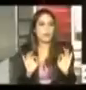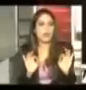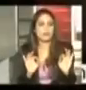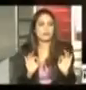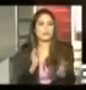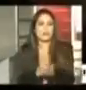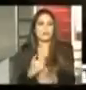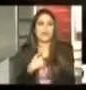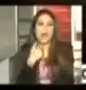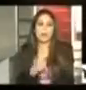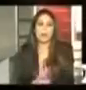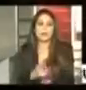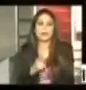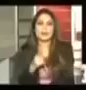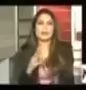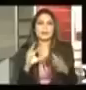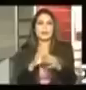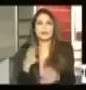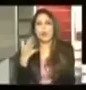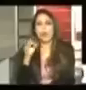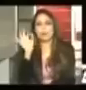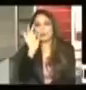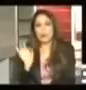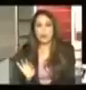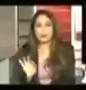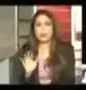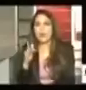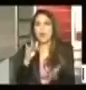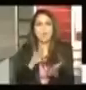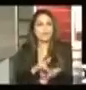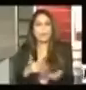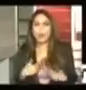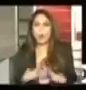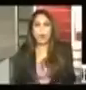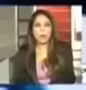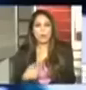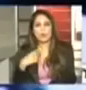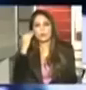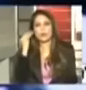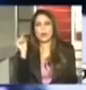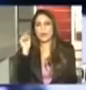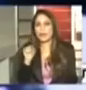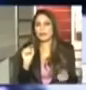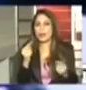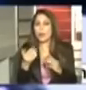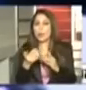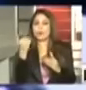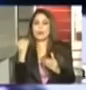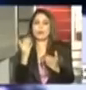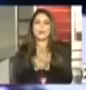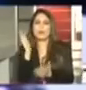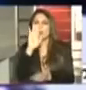שאמרתי, זה עניין של 50%. איפה אתה מתמקם? אני זוכר שהגעתי לאירוע נורא מוקדם והיה כבר המון